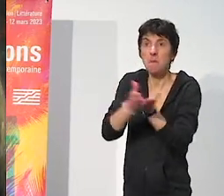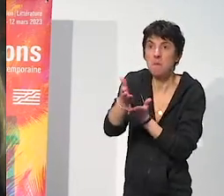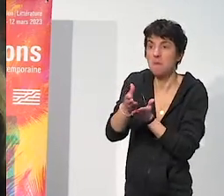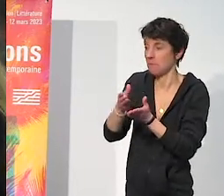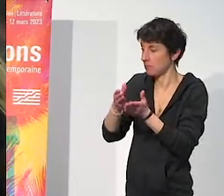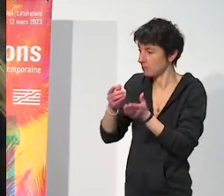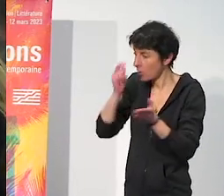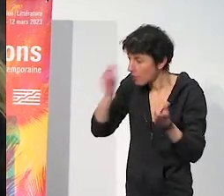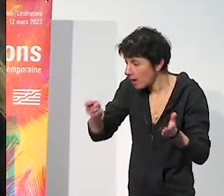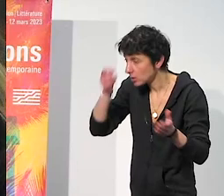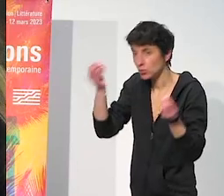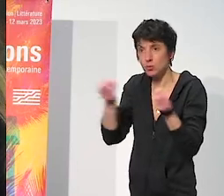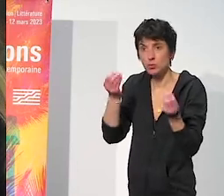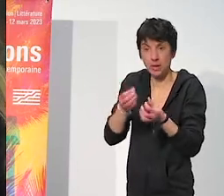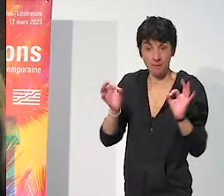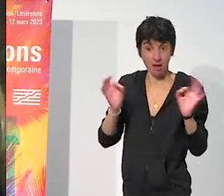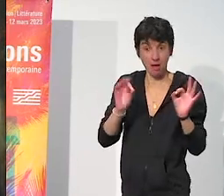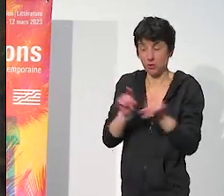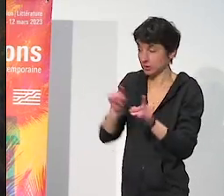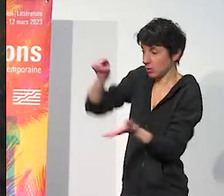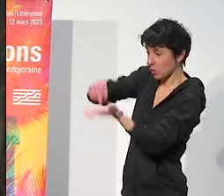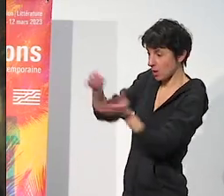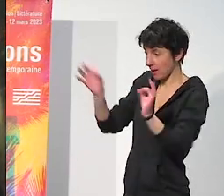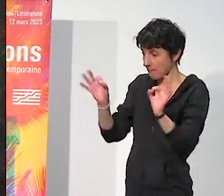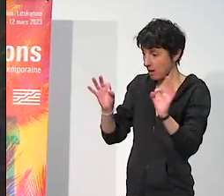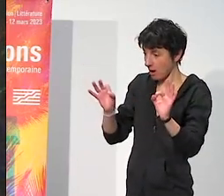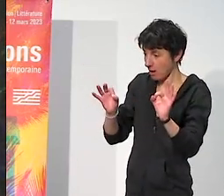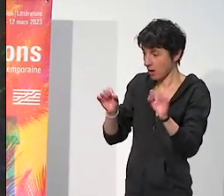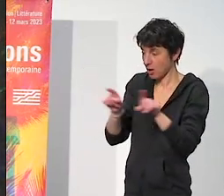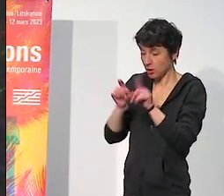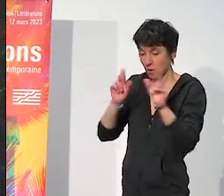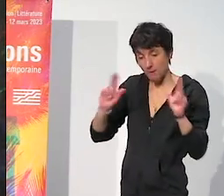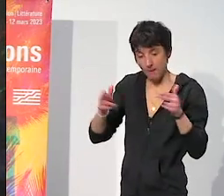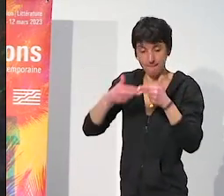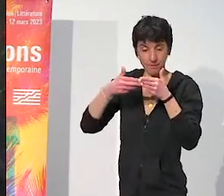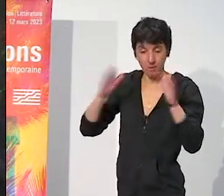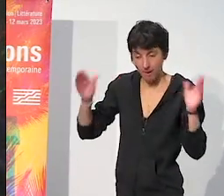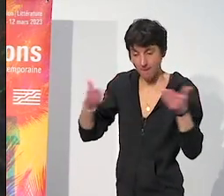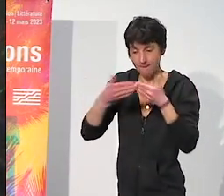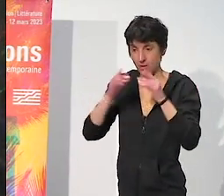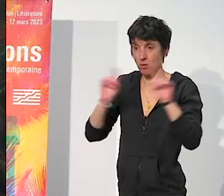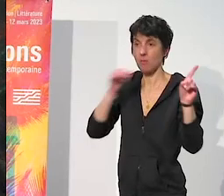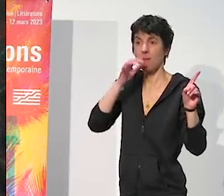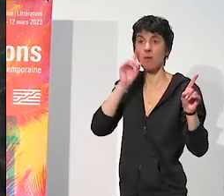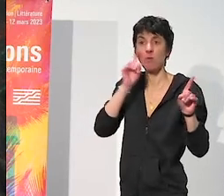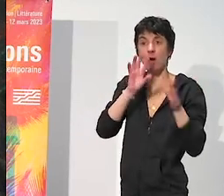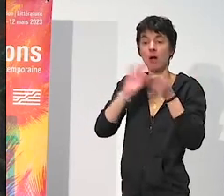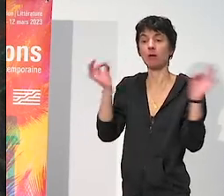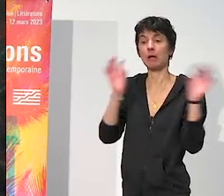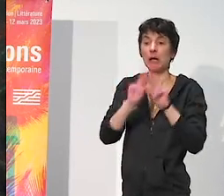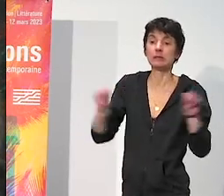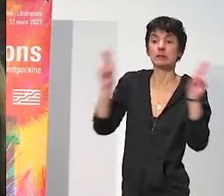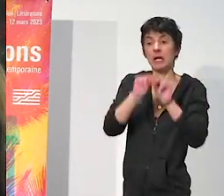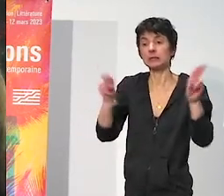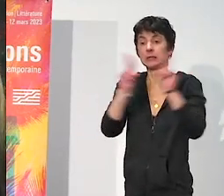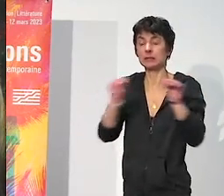recueillir, pas de lieu, pas de possibilité de clore. Jamais, parce que c'est comme un récit qui ne